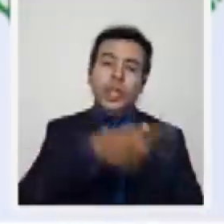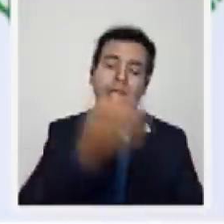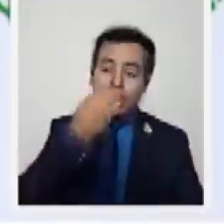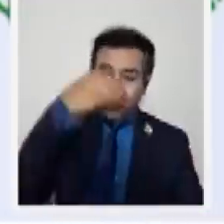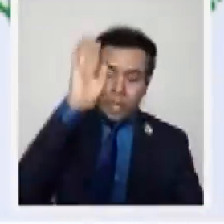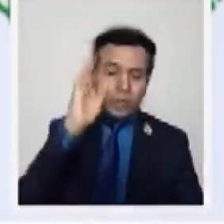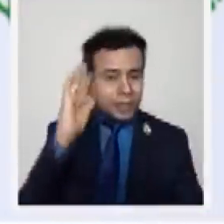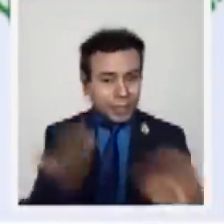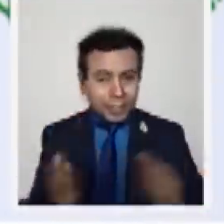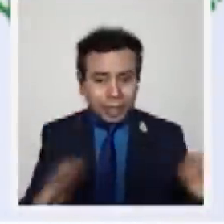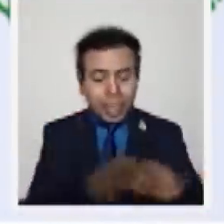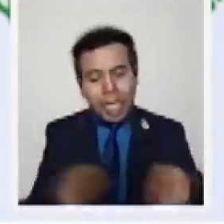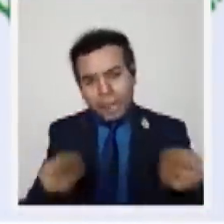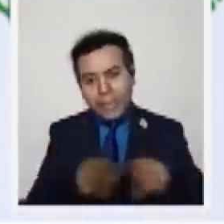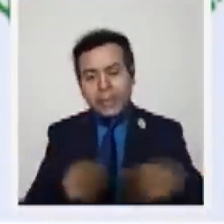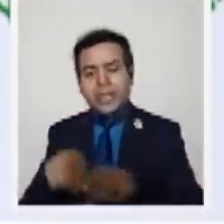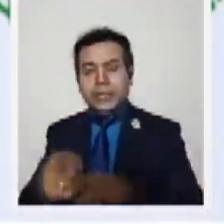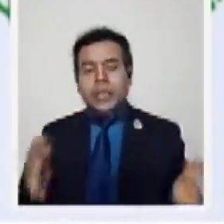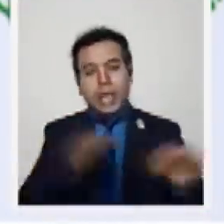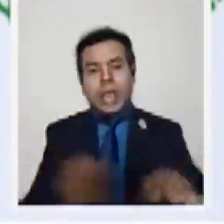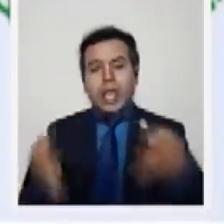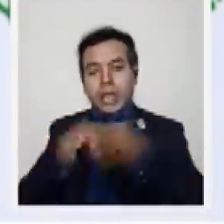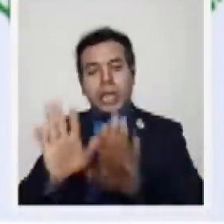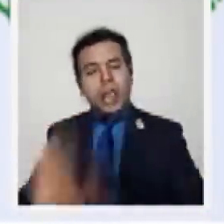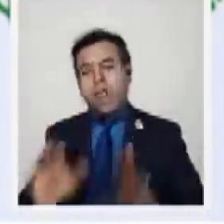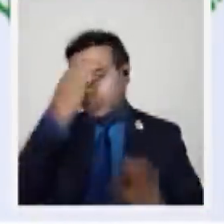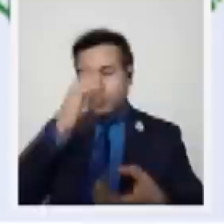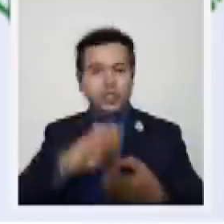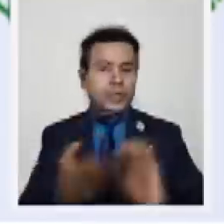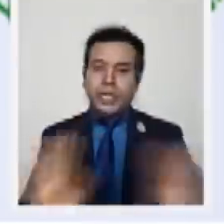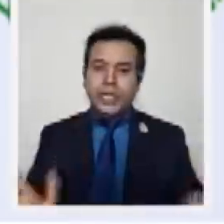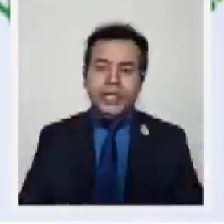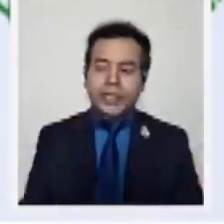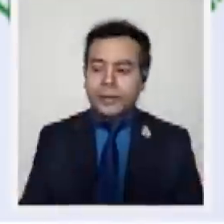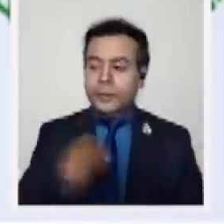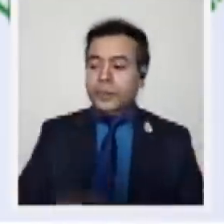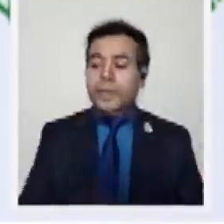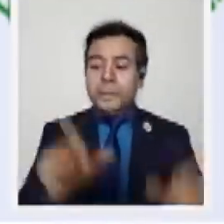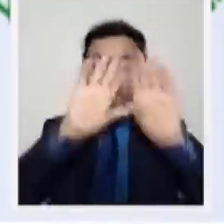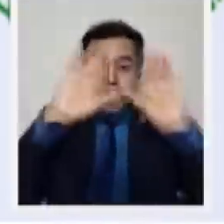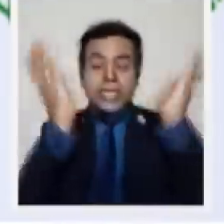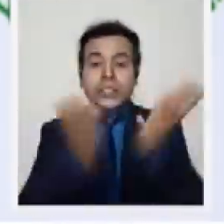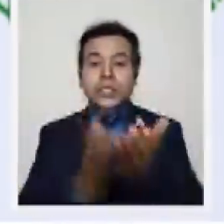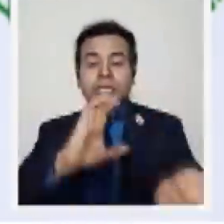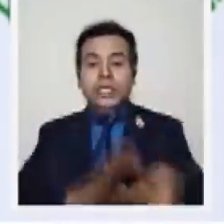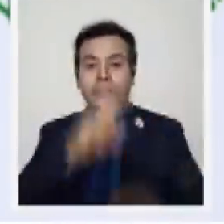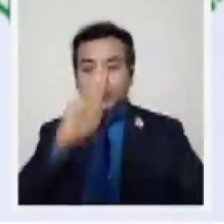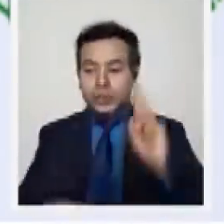নাই, পারিবারিক কবরস্থানেই এই মৃতদেহকে দাফন করা যাবে এবং অন্য ধর্মের জন্য সৎকার করা